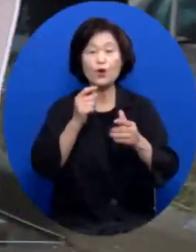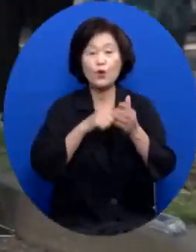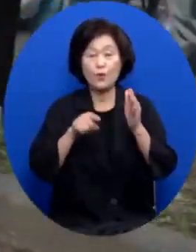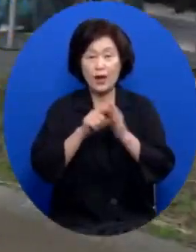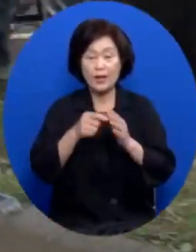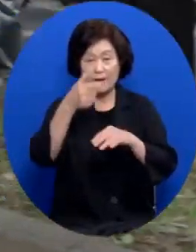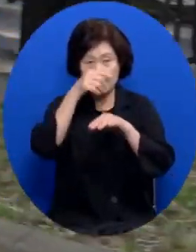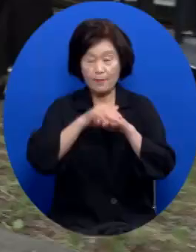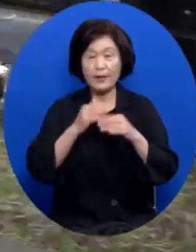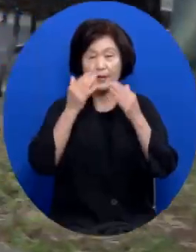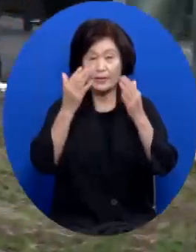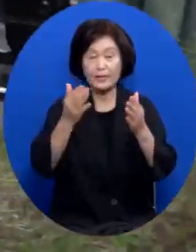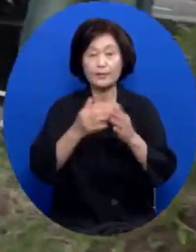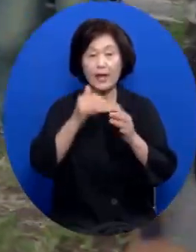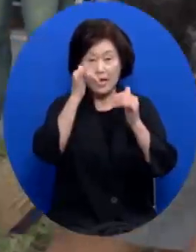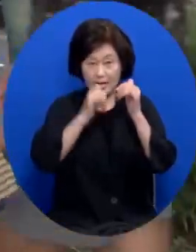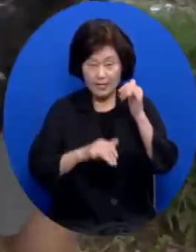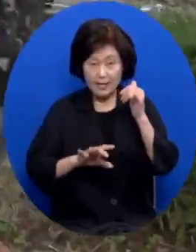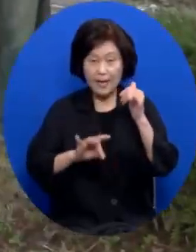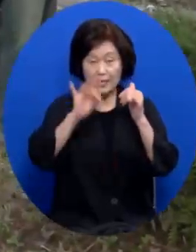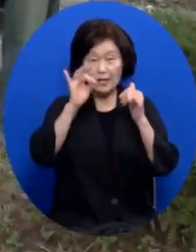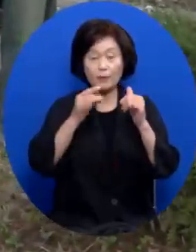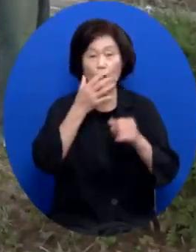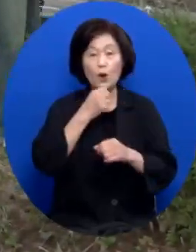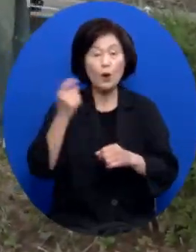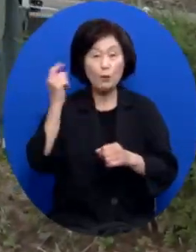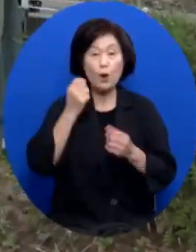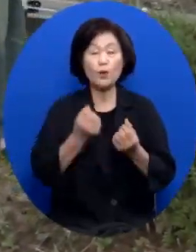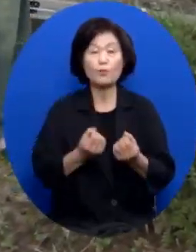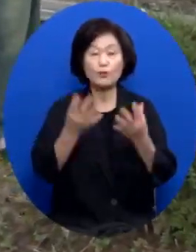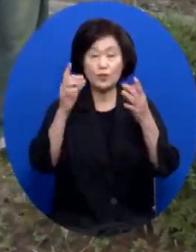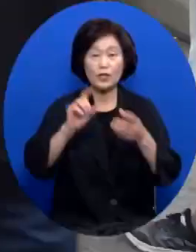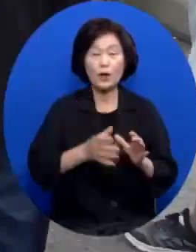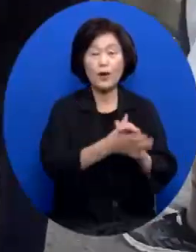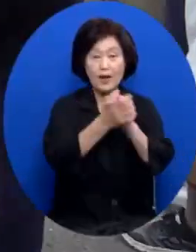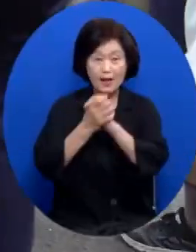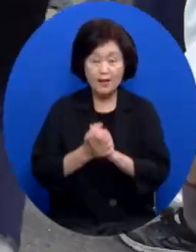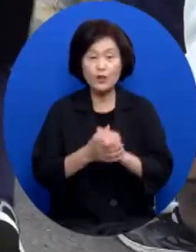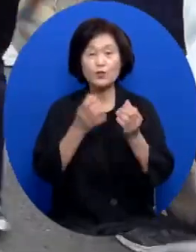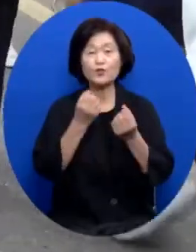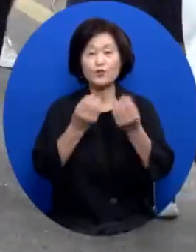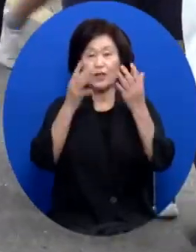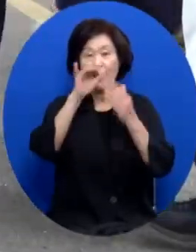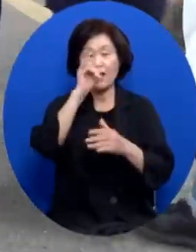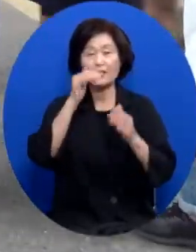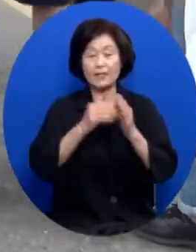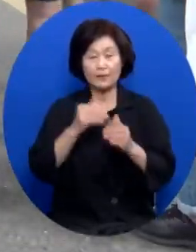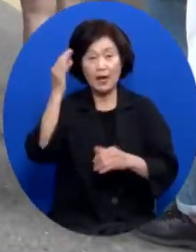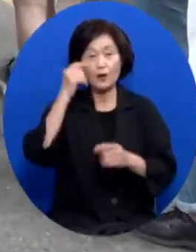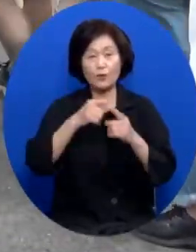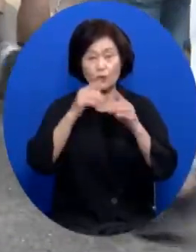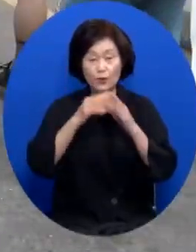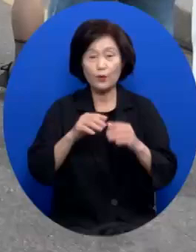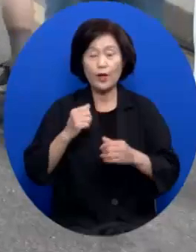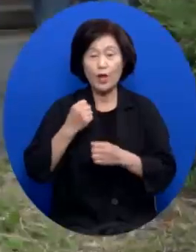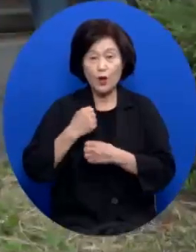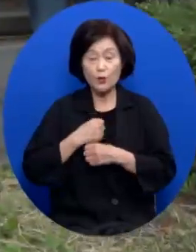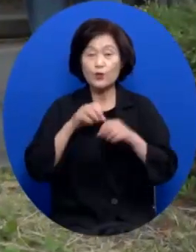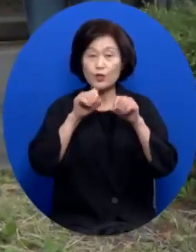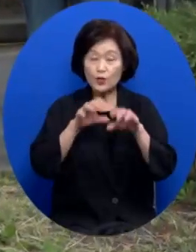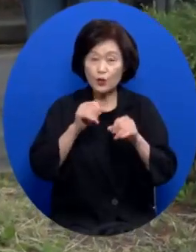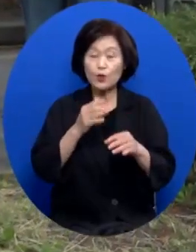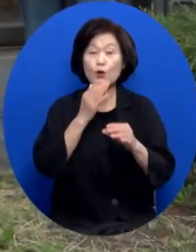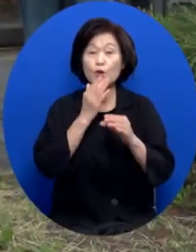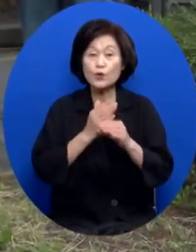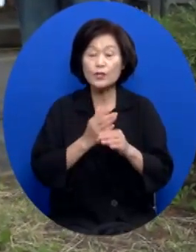이튿날엔 구국성회 역사상 처음으로 복음축제와 결연축제가 열렸습니다. 한국교회 군선교회 핵심